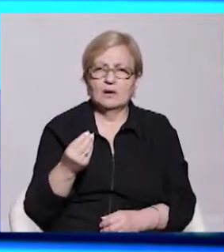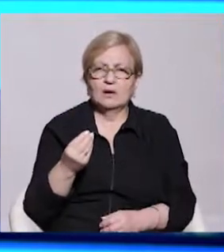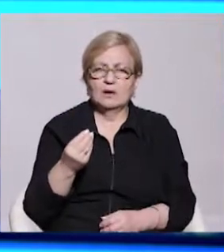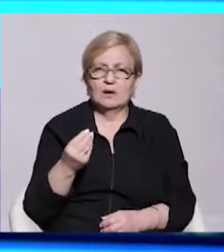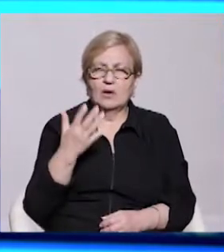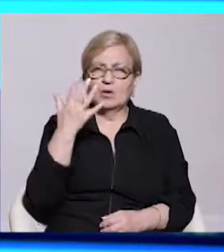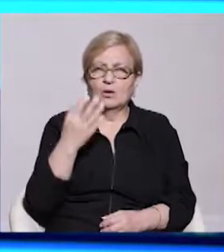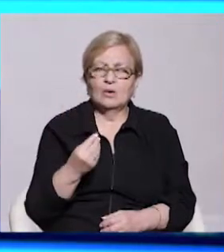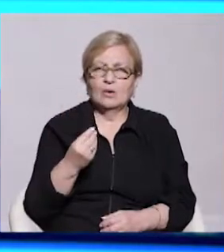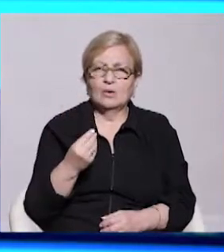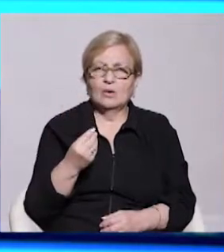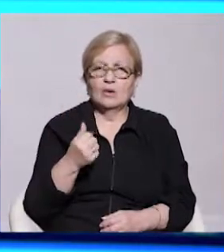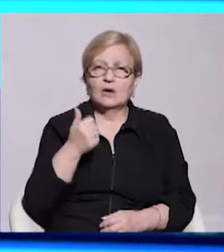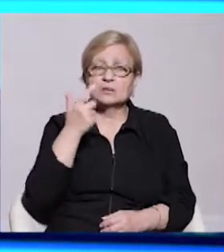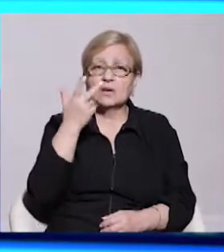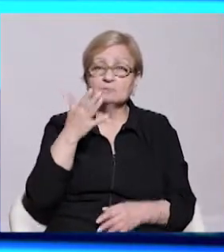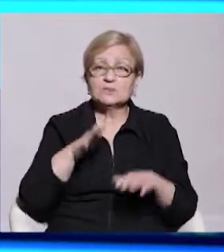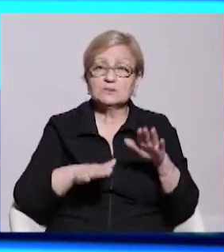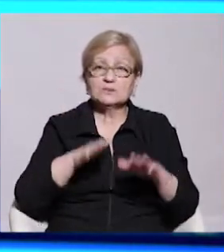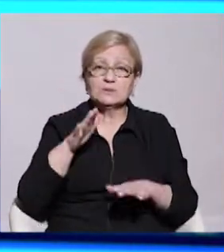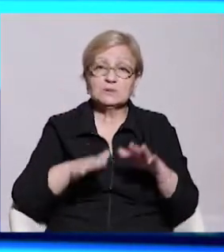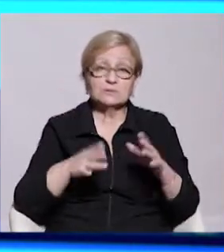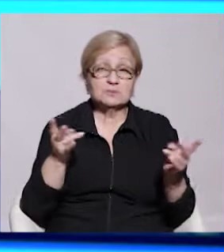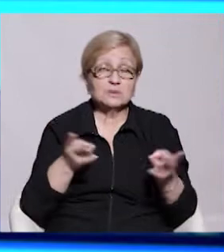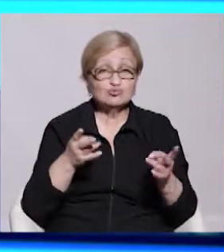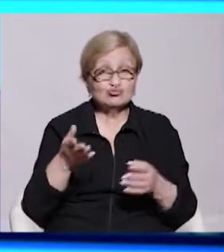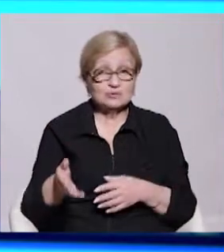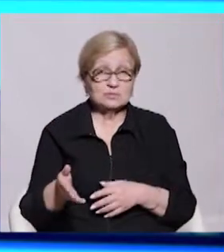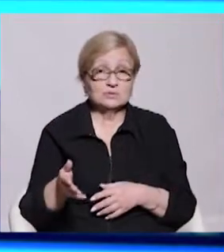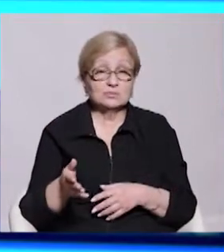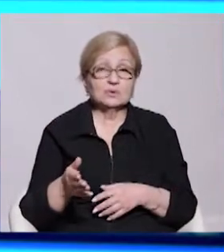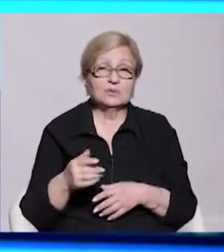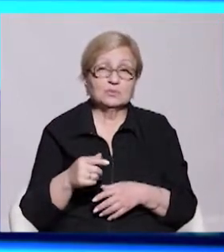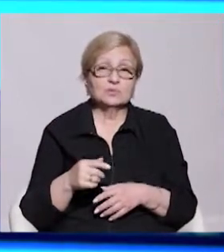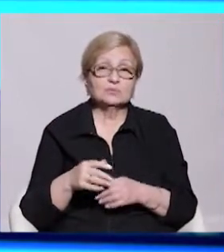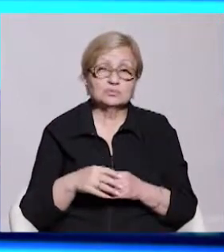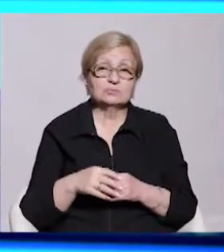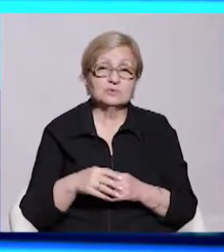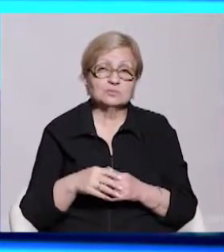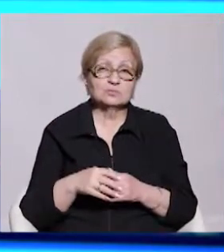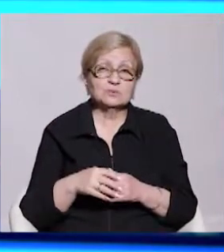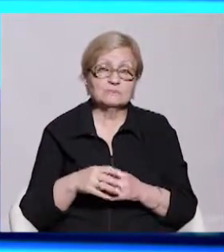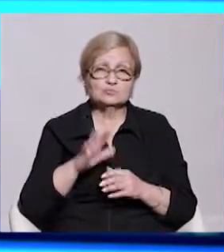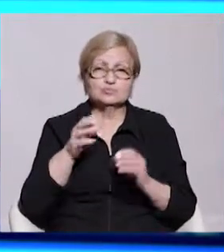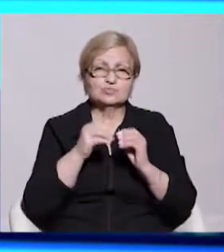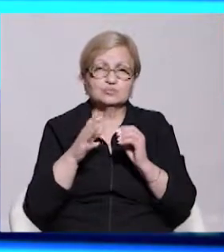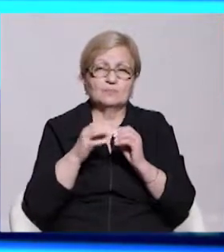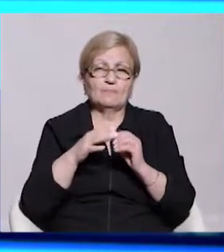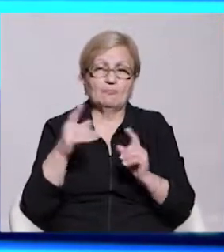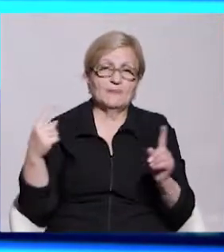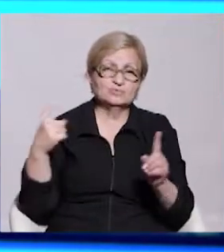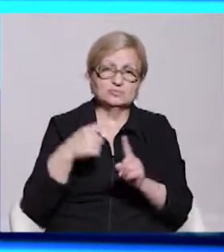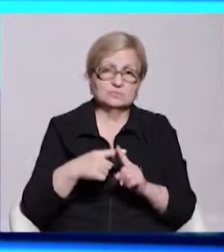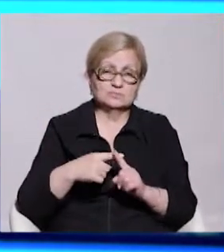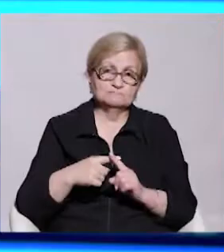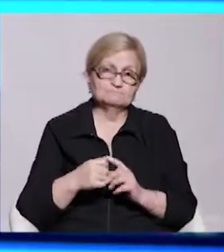რამდენი 5 დღეში რამდენი კილოგრამი დასჭირდება მას, ანუ 15, 15, 15, 15, 15 და შევკრიბოთ